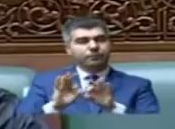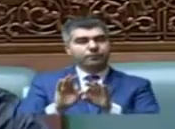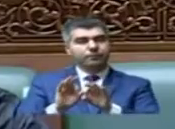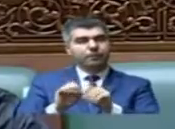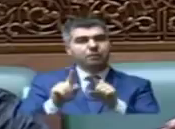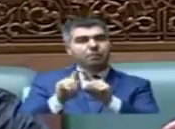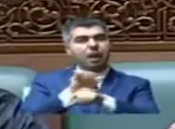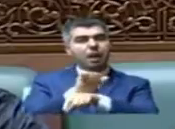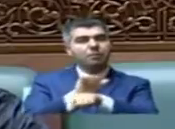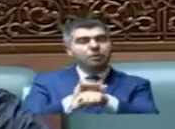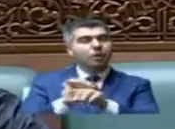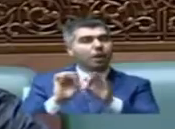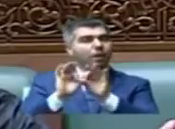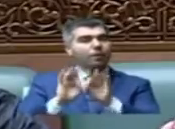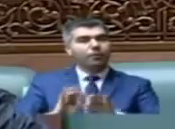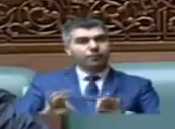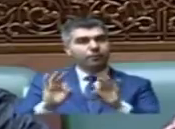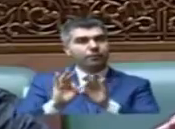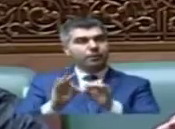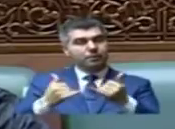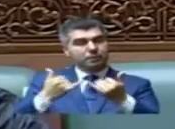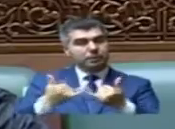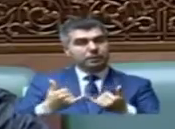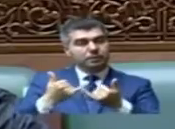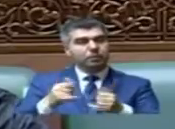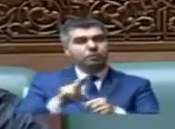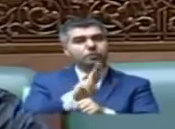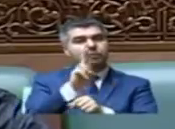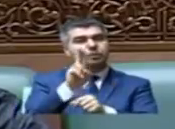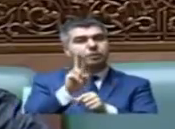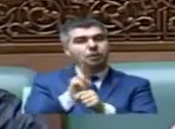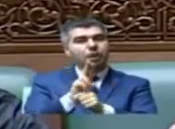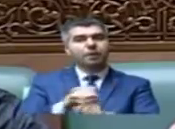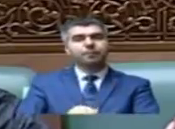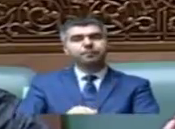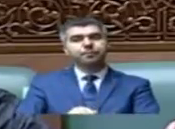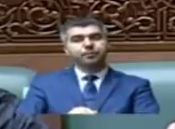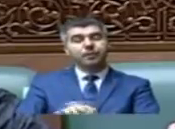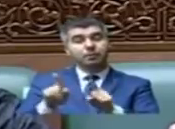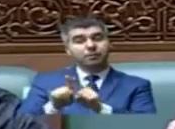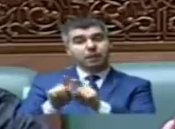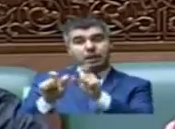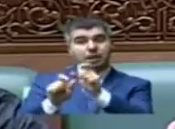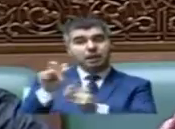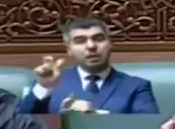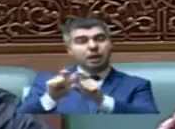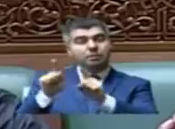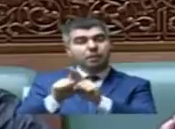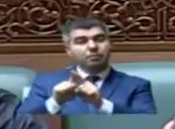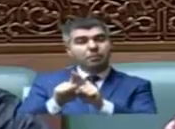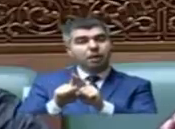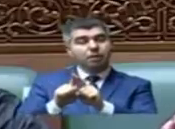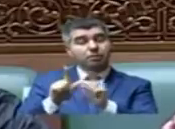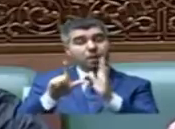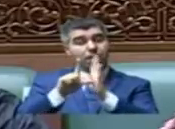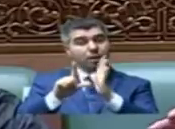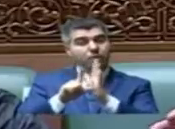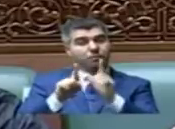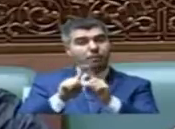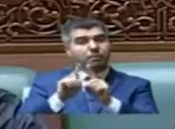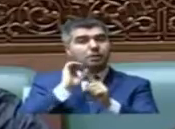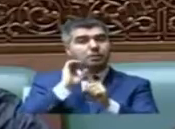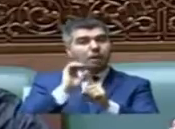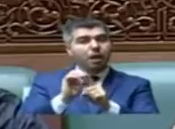الشغل الدولية. ومن هذا المنبر نسائلكم سيد الوزير، أليس لهذه الفئة الحق في الاستقرار